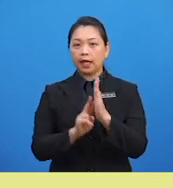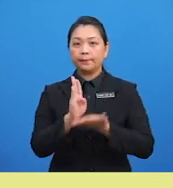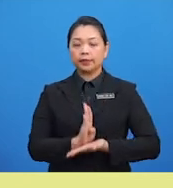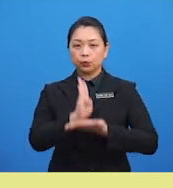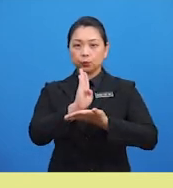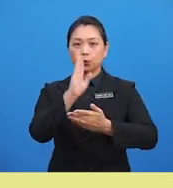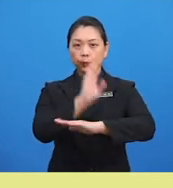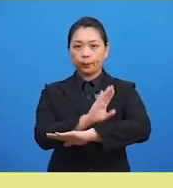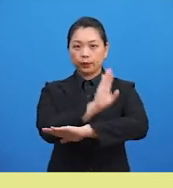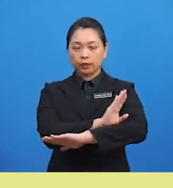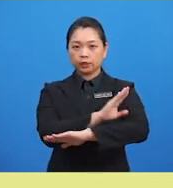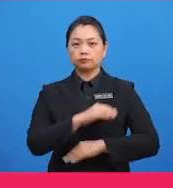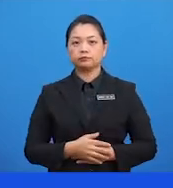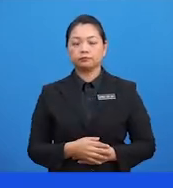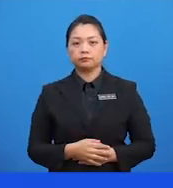komputer.